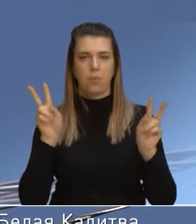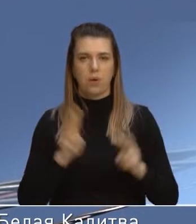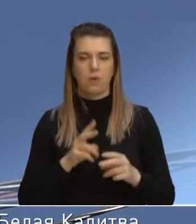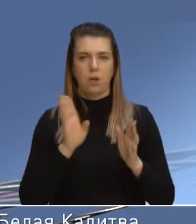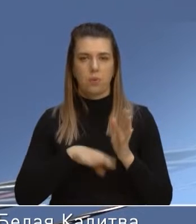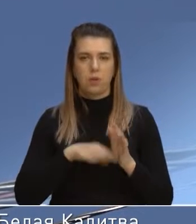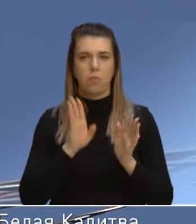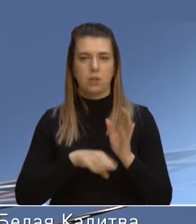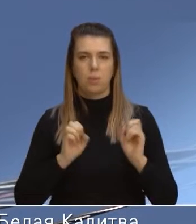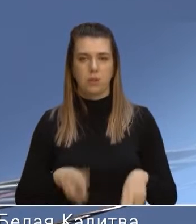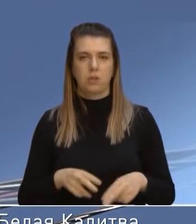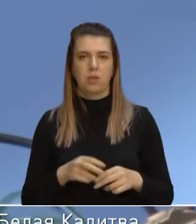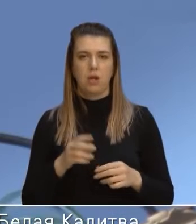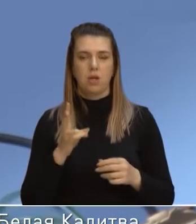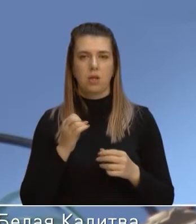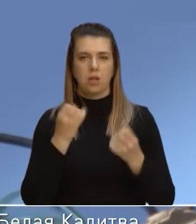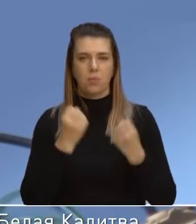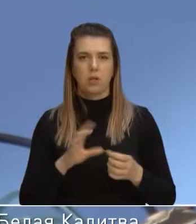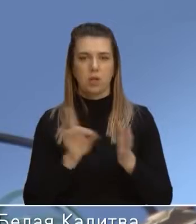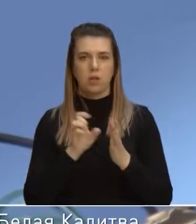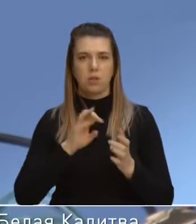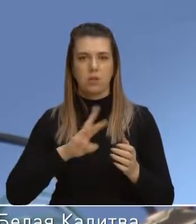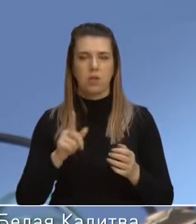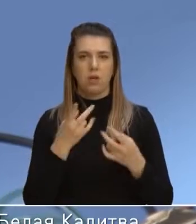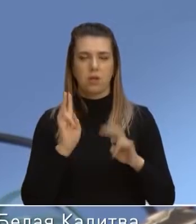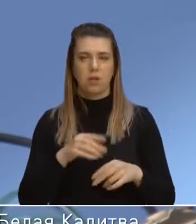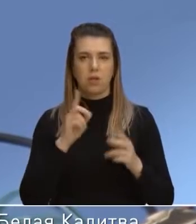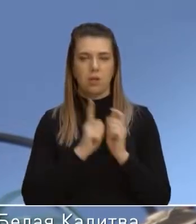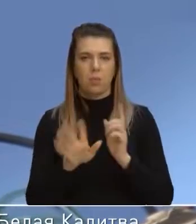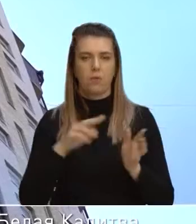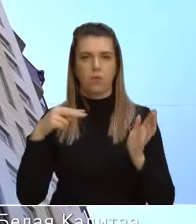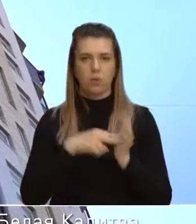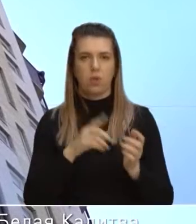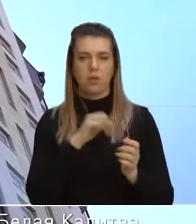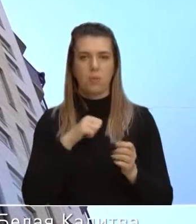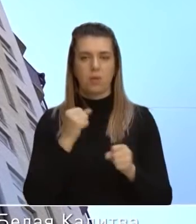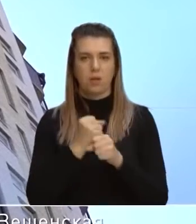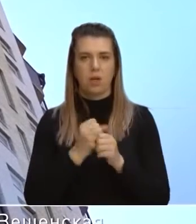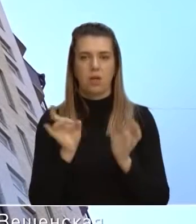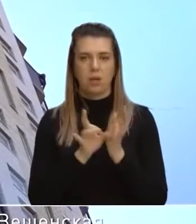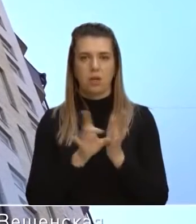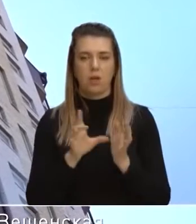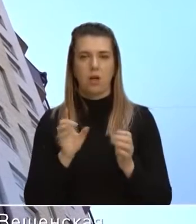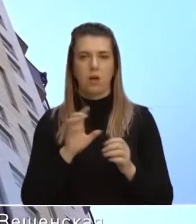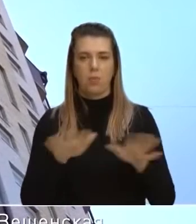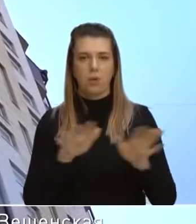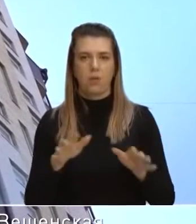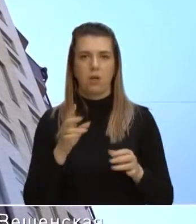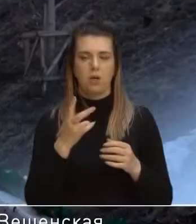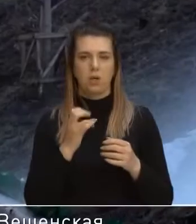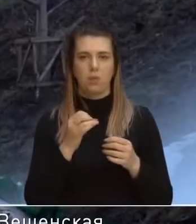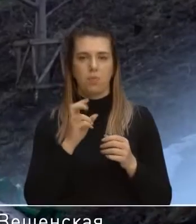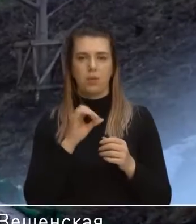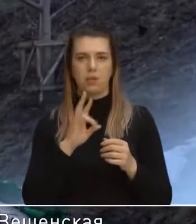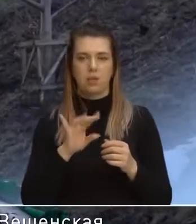правил элементарной безопасности. Не перегружать электросеть, не пользоваться неисправными или самодельными электрообогревателями, не